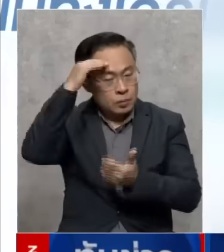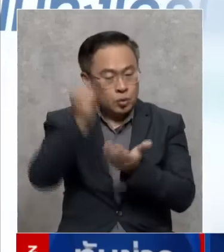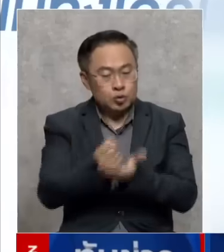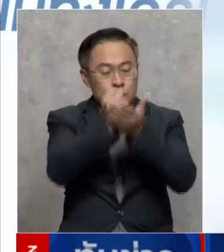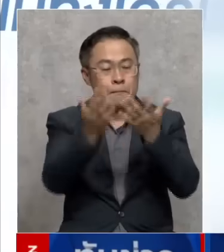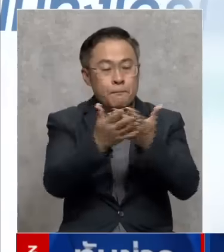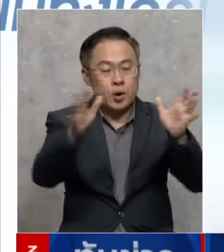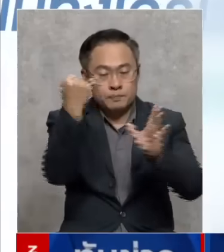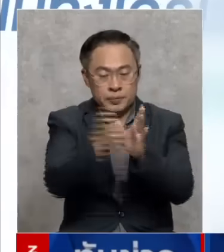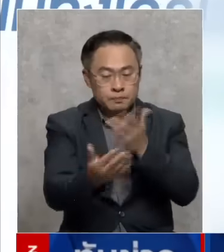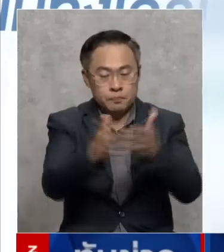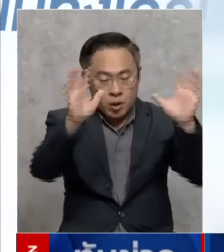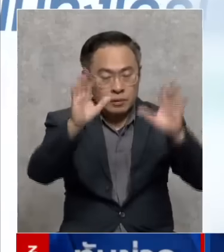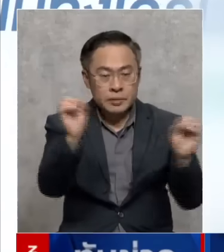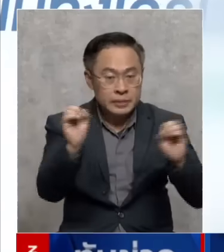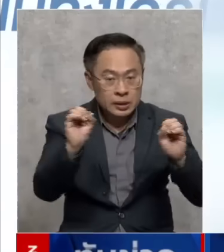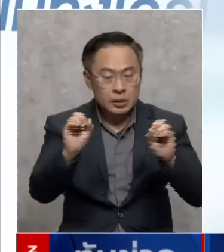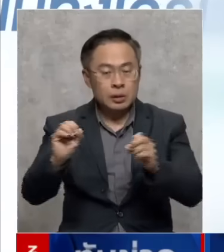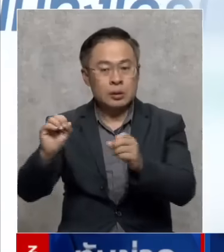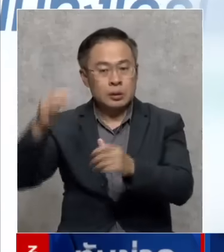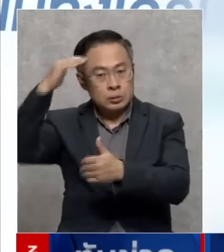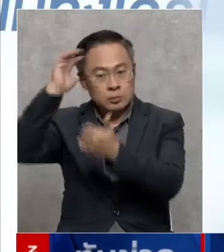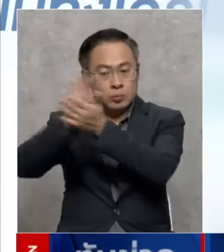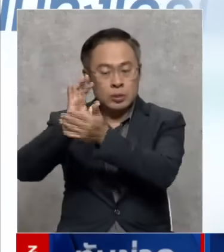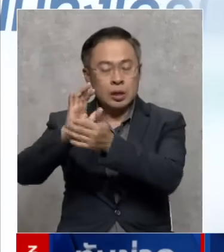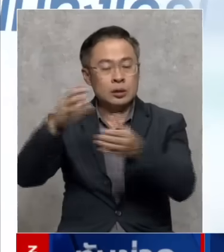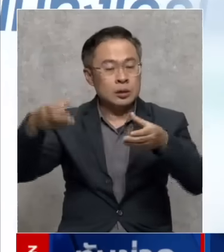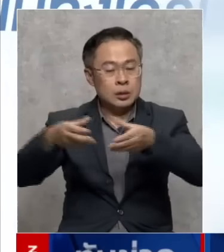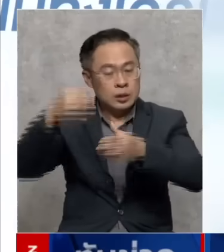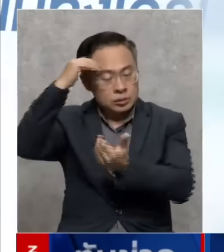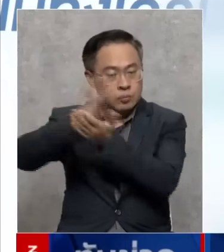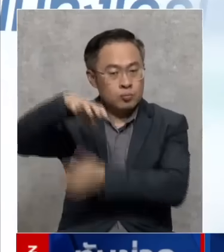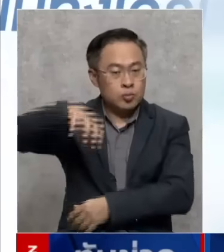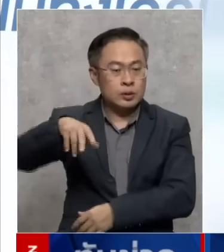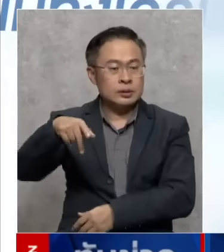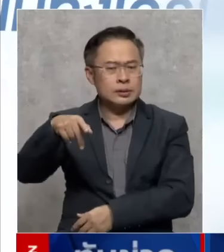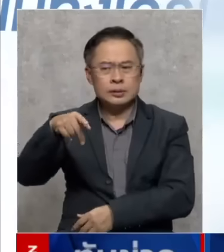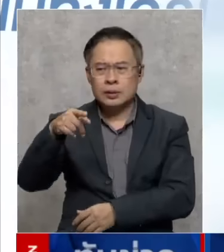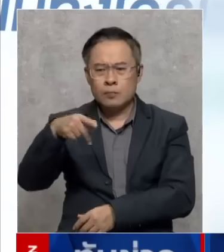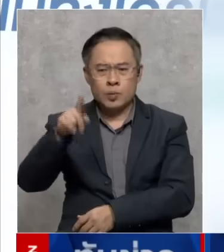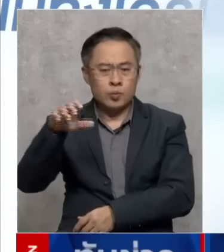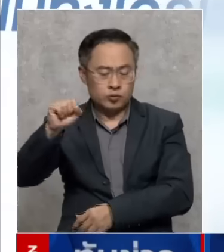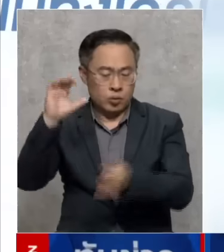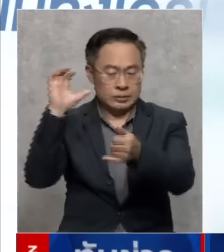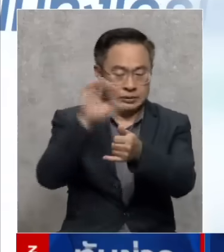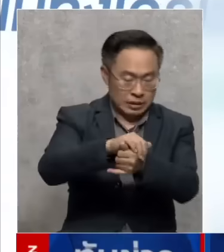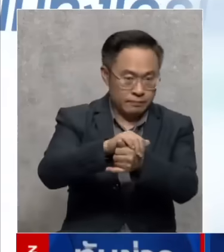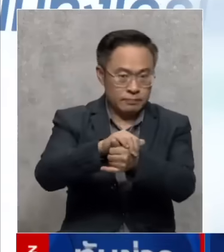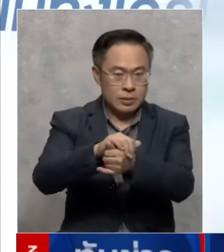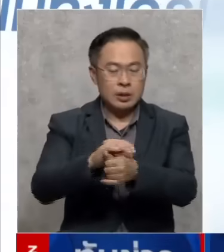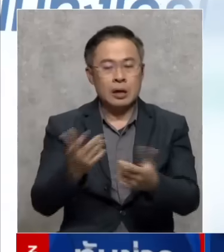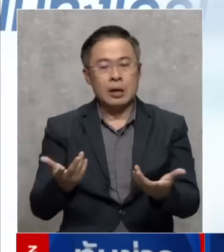คนไปเอาครับเขาก็เลยจับคนผมแบบแล้วผมก็เลยบอกเขาว่าผมมีคลิปเสียงให้ไปเอาไปเอาเงินคืน